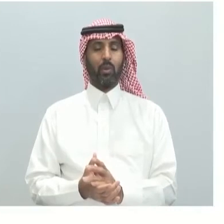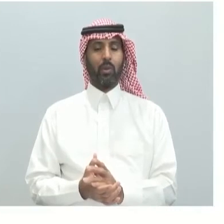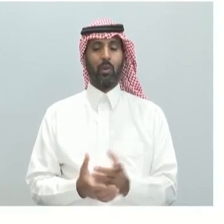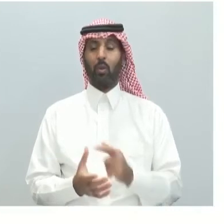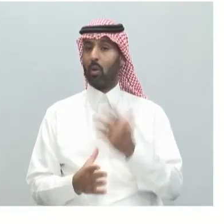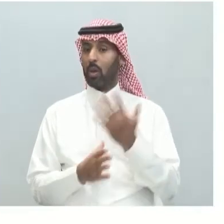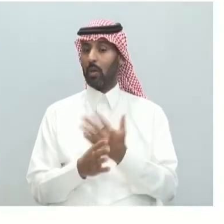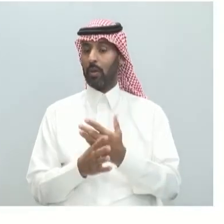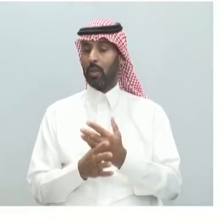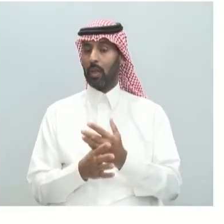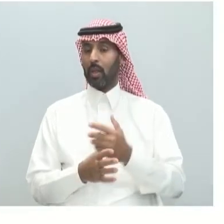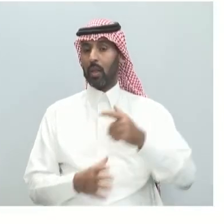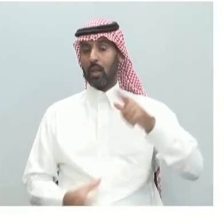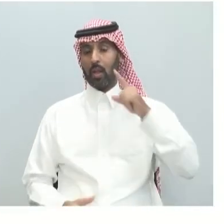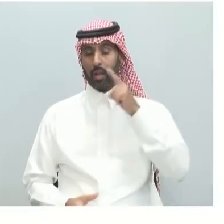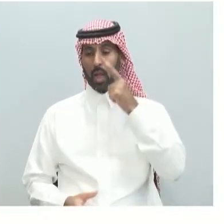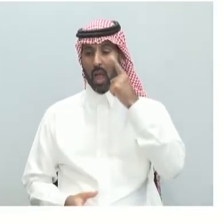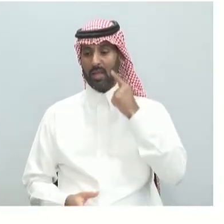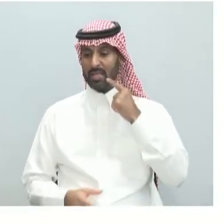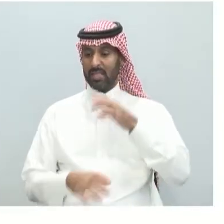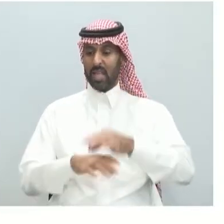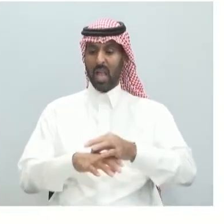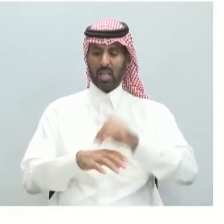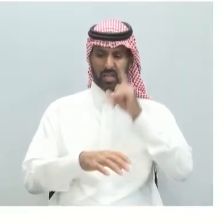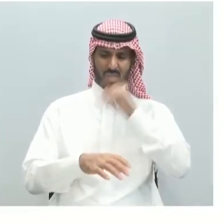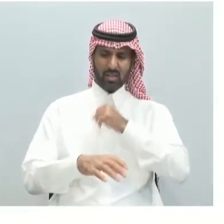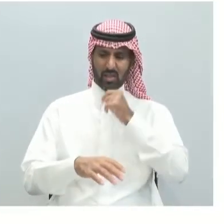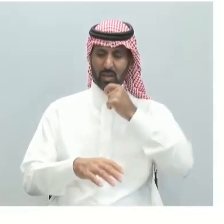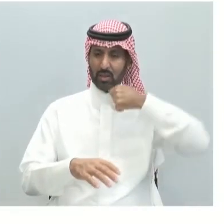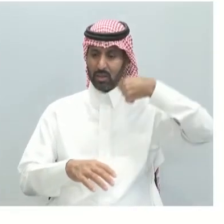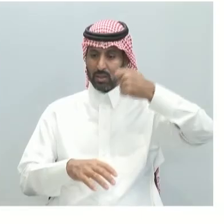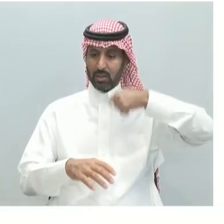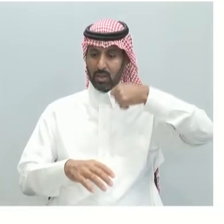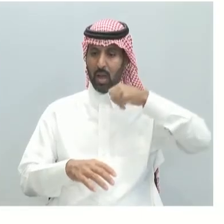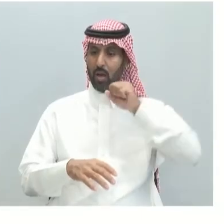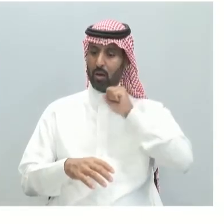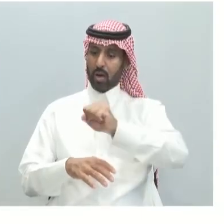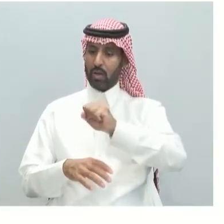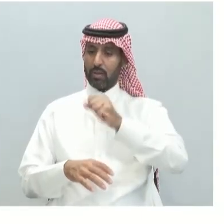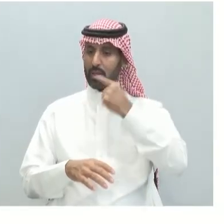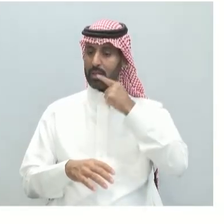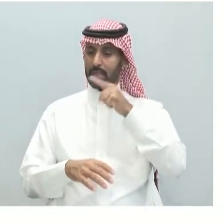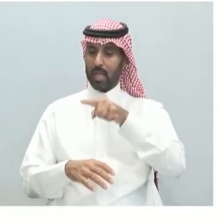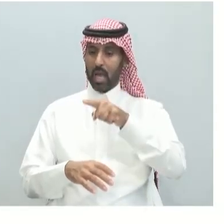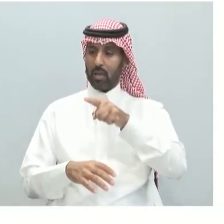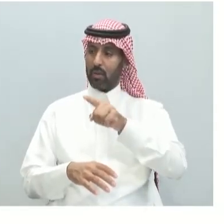لماذا يجب على الانسان استخدام فرشاه خاصه لاسنانه